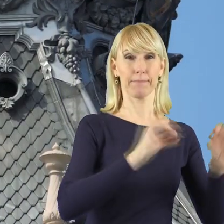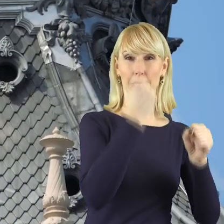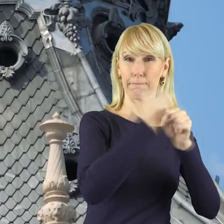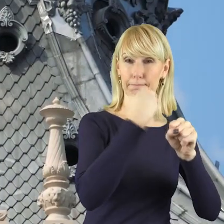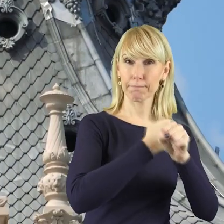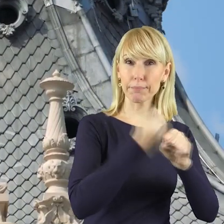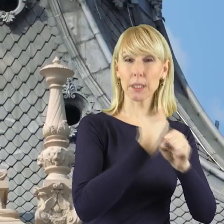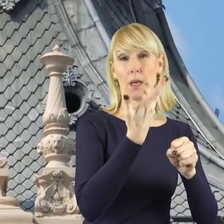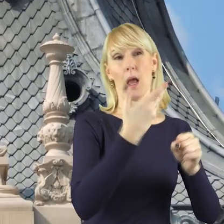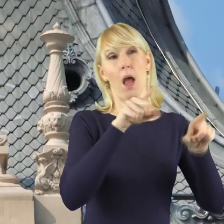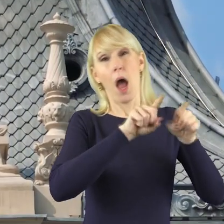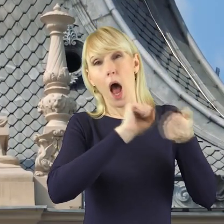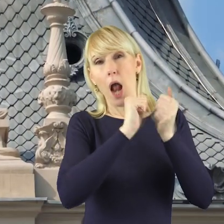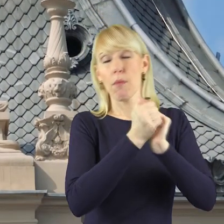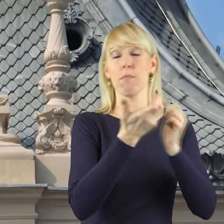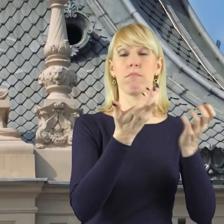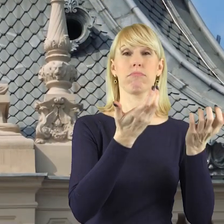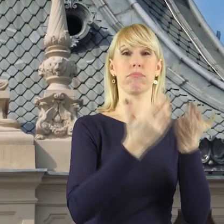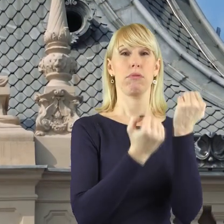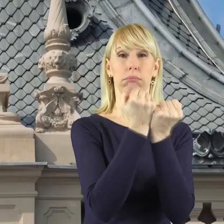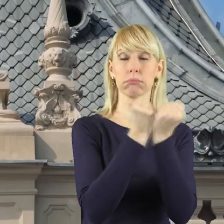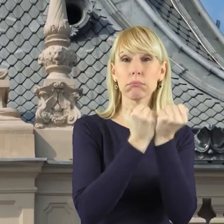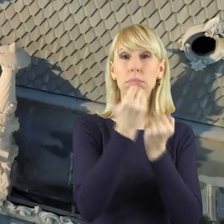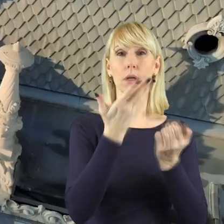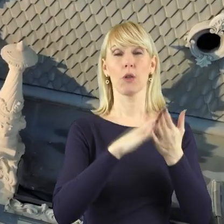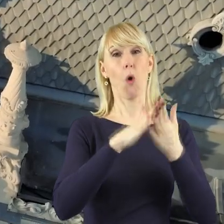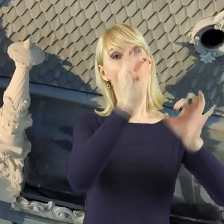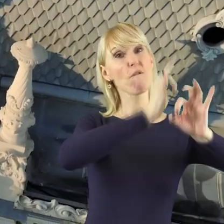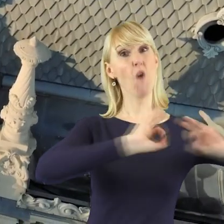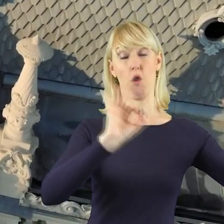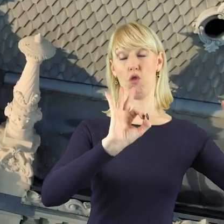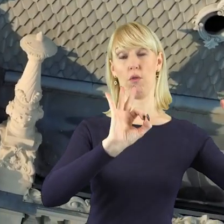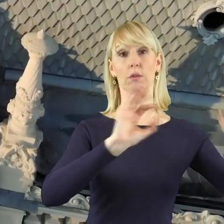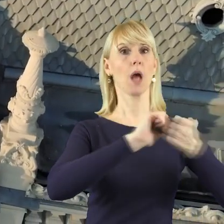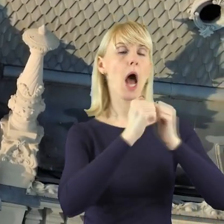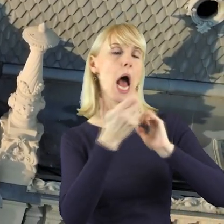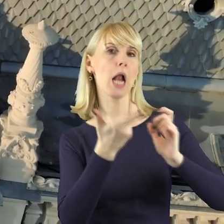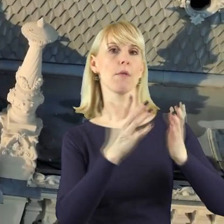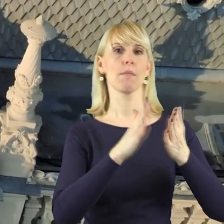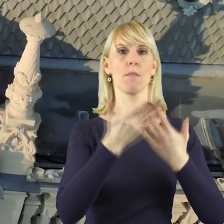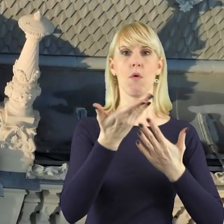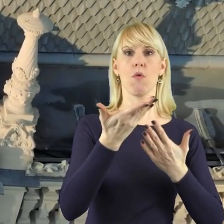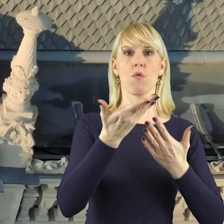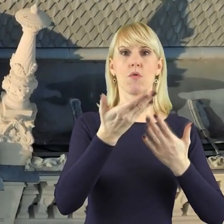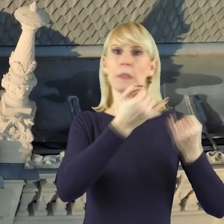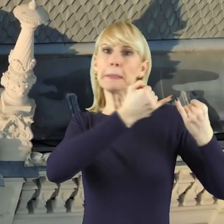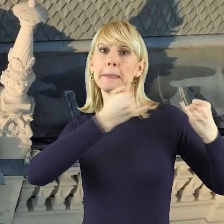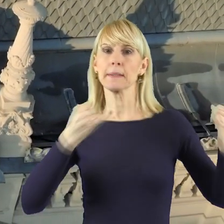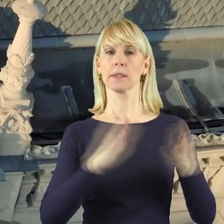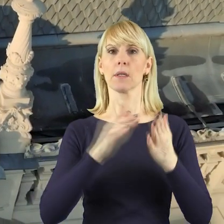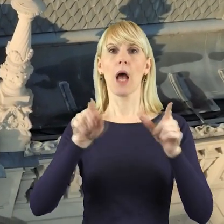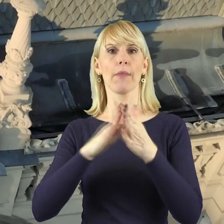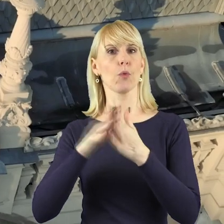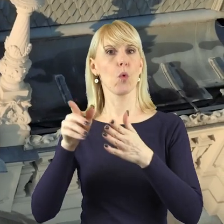kartek. Być może jest ona alegorią wiedzy lub wolności. Dwie pozostałe postacie, reprezentujące handel